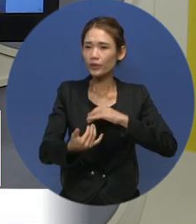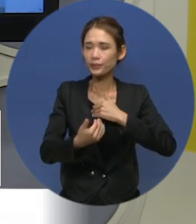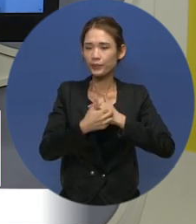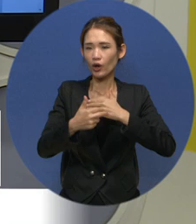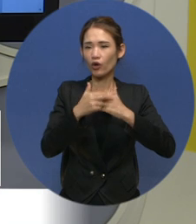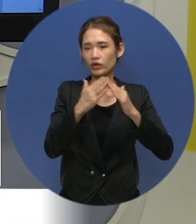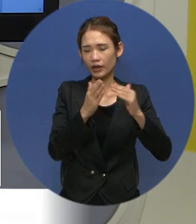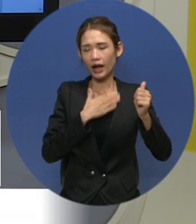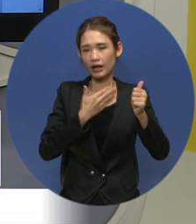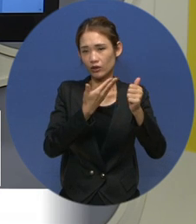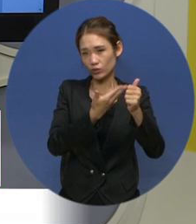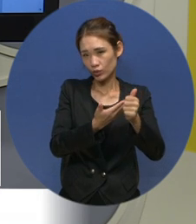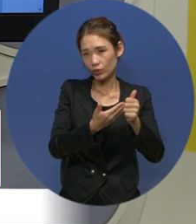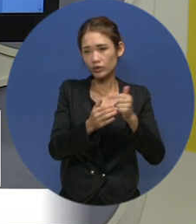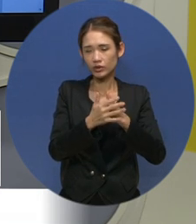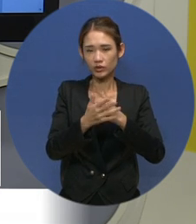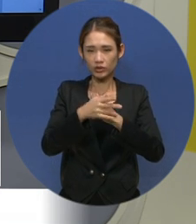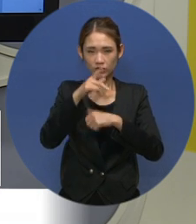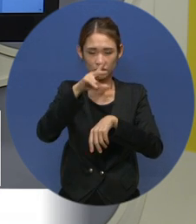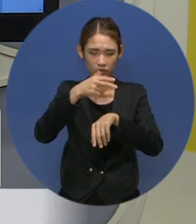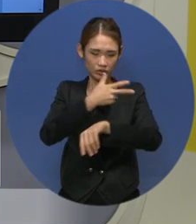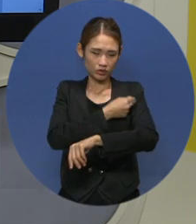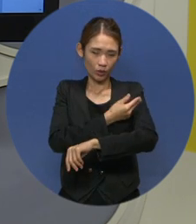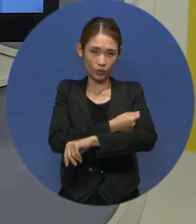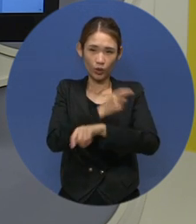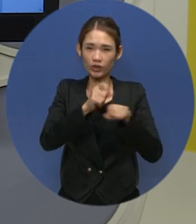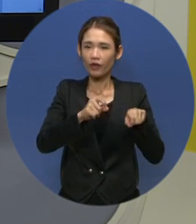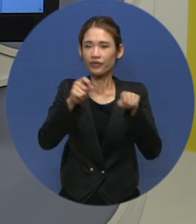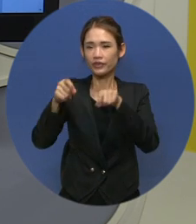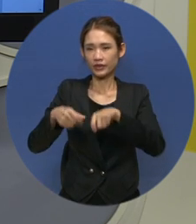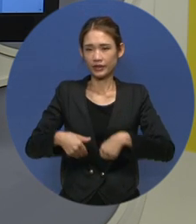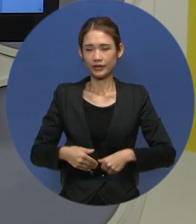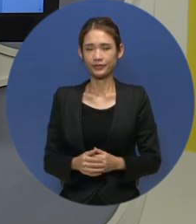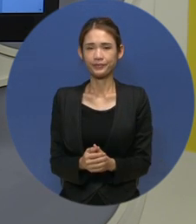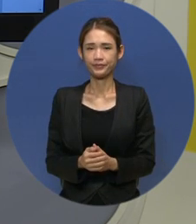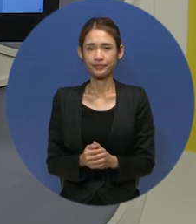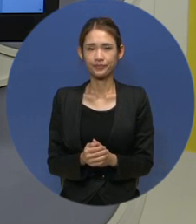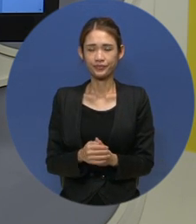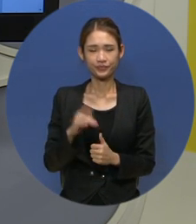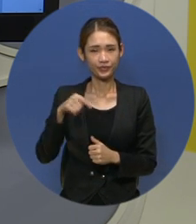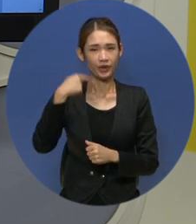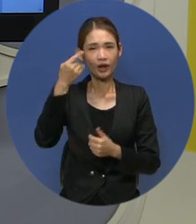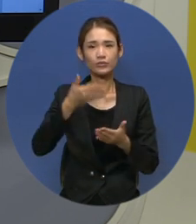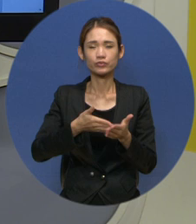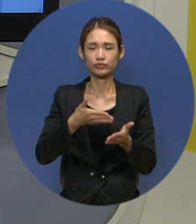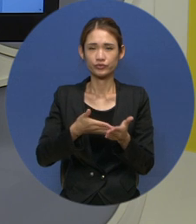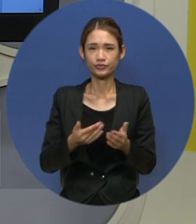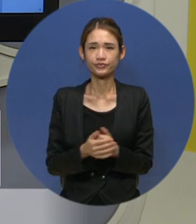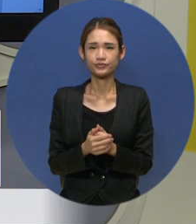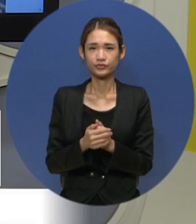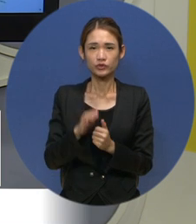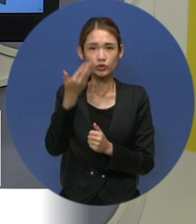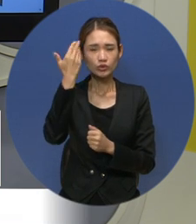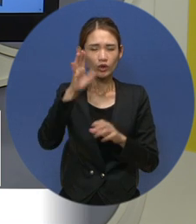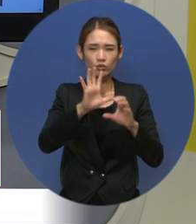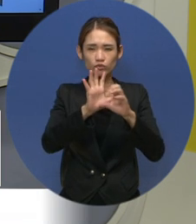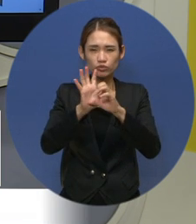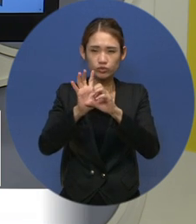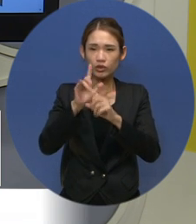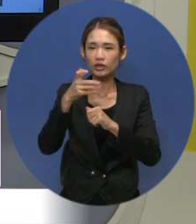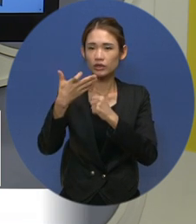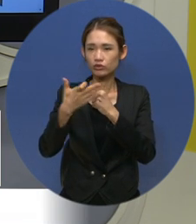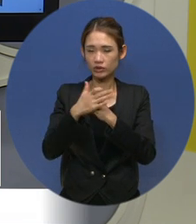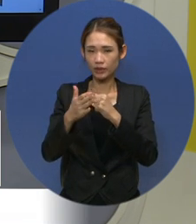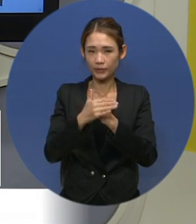알려야 하며 접종을 연기해야 합니다 다음 소식입니다 최근 코로 날 그로 인해